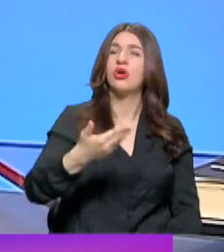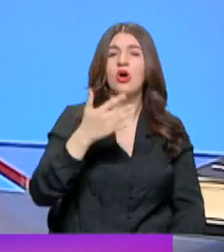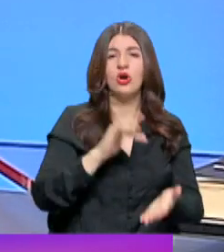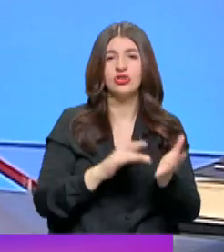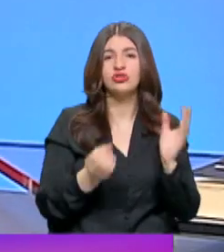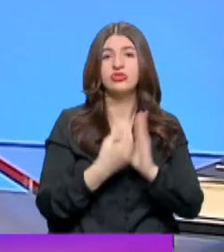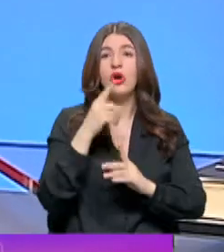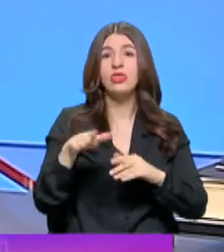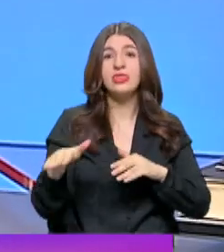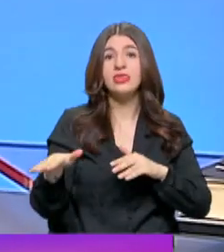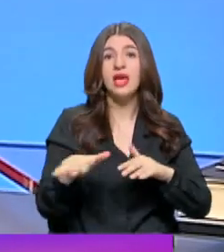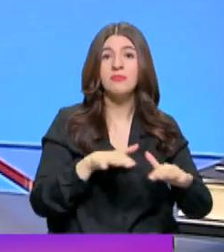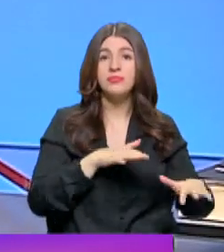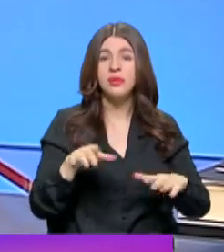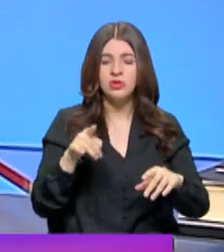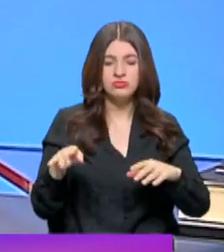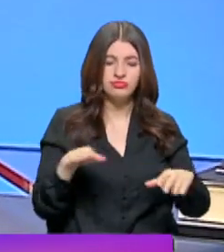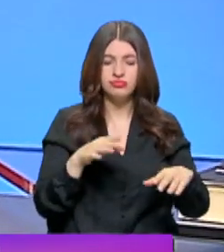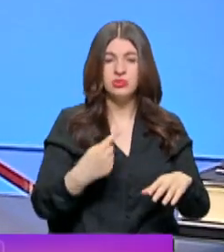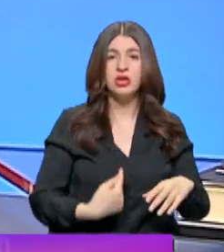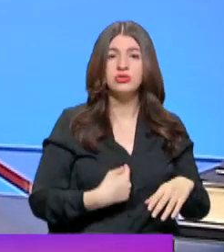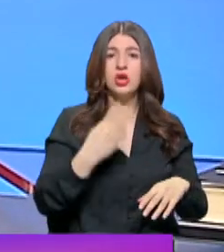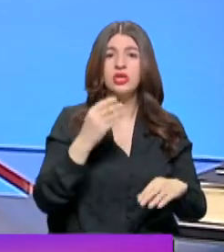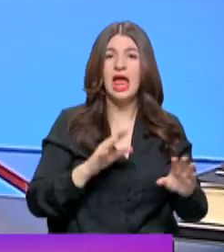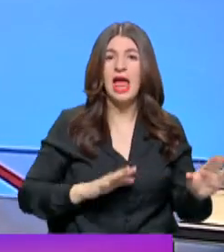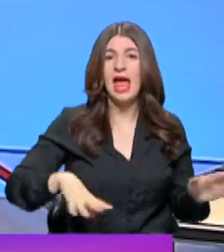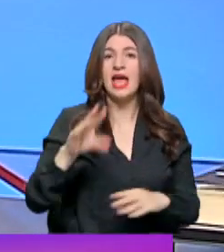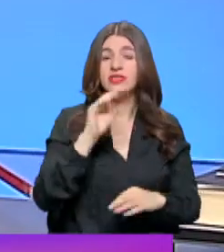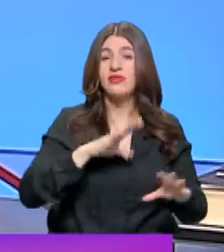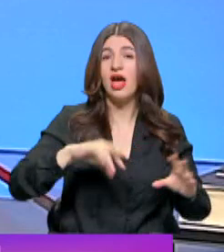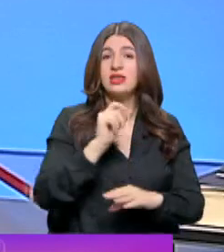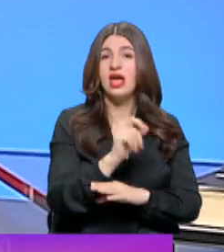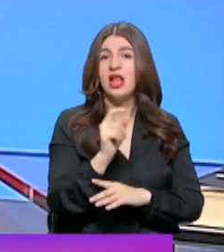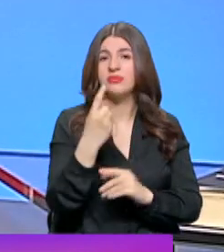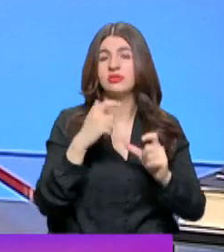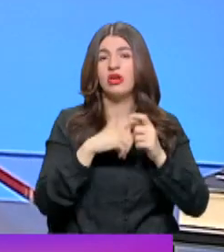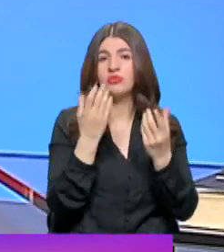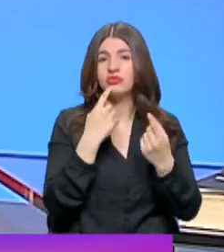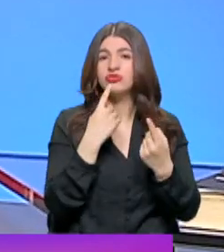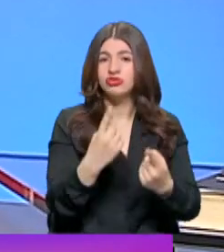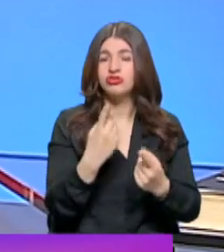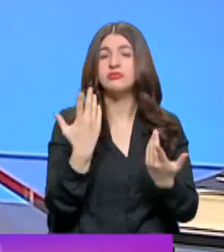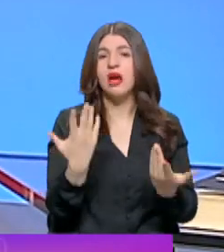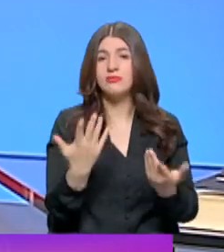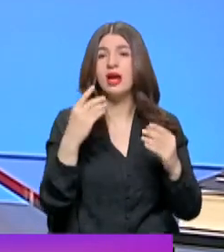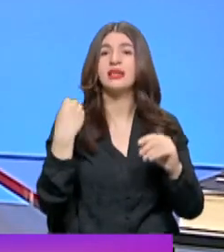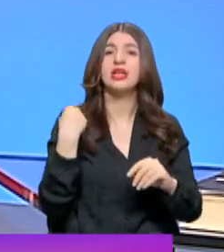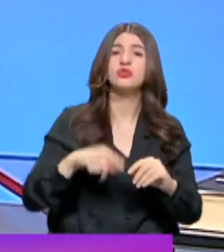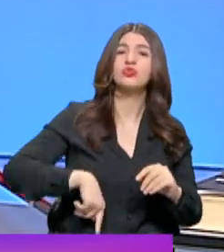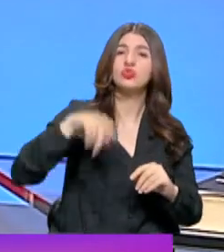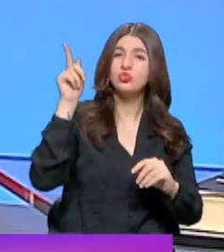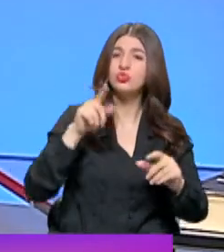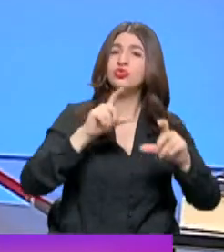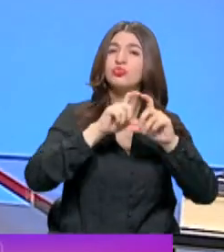meydana gelen o deprem o Sarsıntı ise den herkese ve her ile bir geçmiş olsun diyeceğiz ama yeni